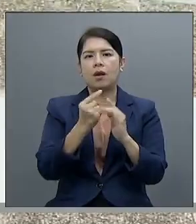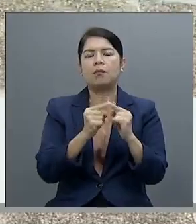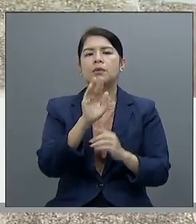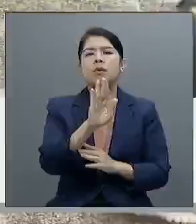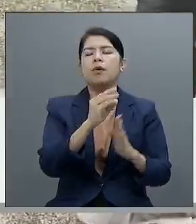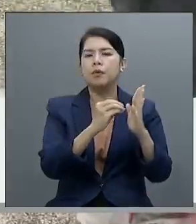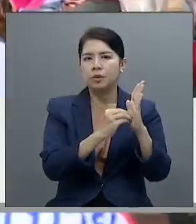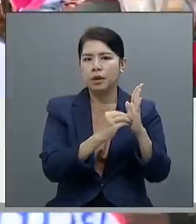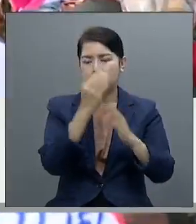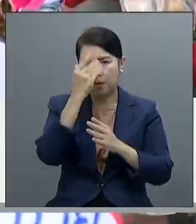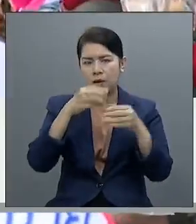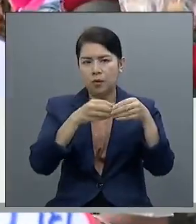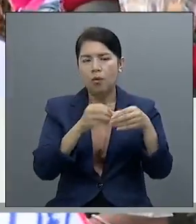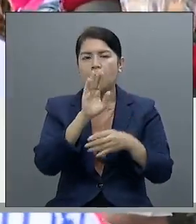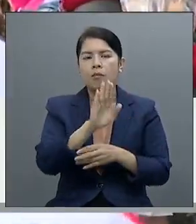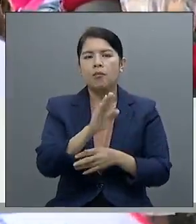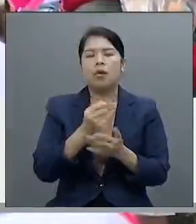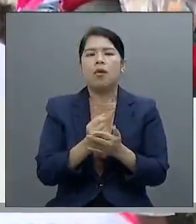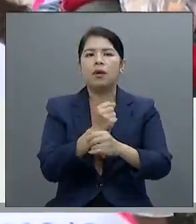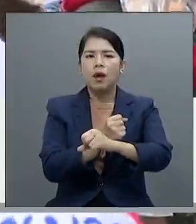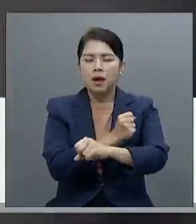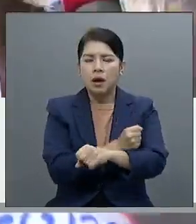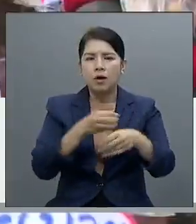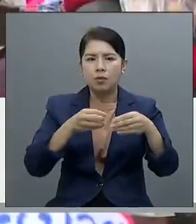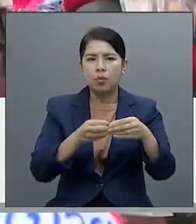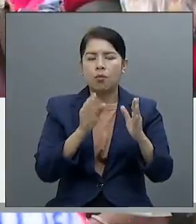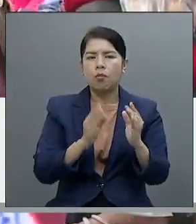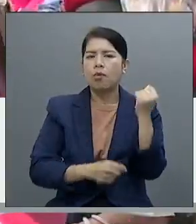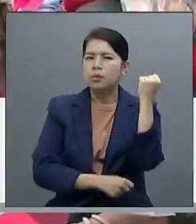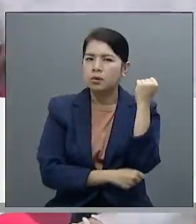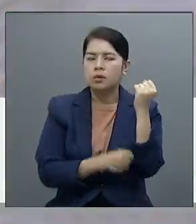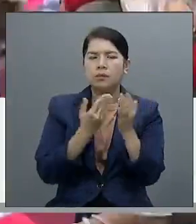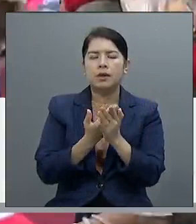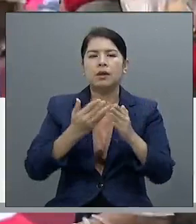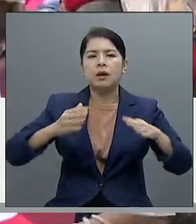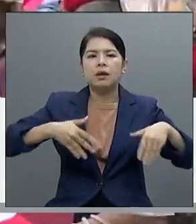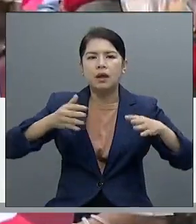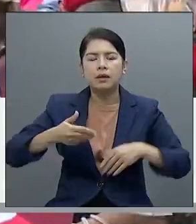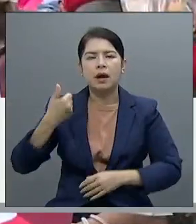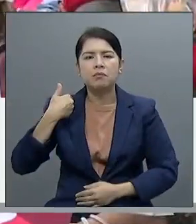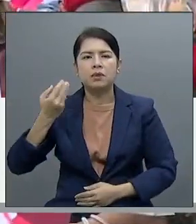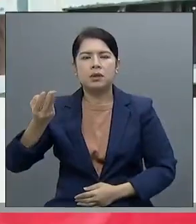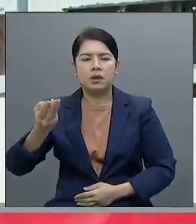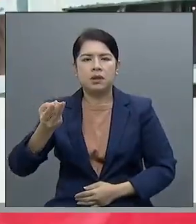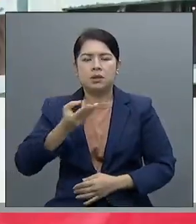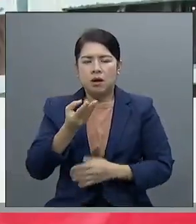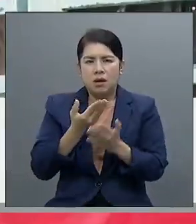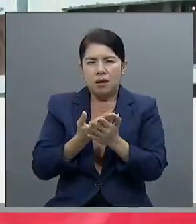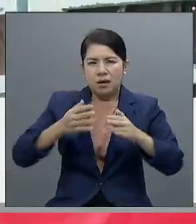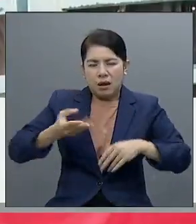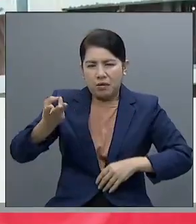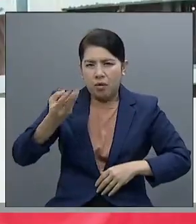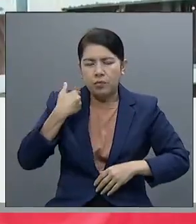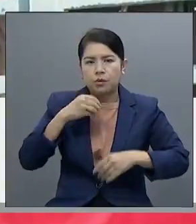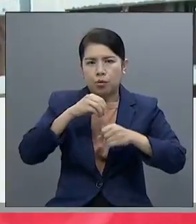องที่มีจำนวนแรงงานกลุ่มคนจนเมืองนะคะที่มีรายได้น้อยมาอาศัยทำงานขับเคลื่อนเมืองจำนวนมากและ